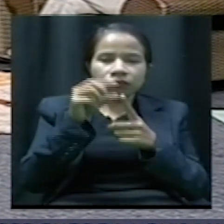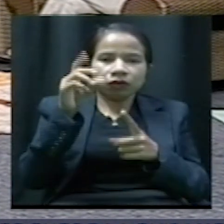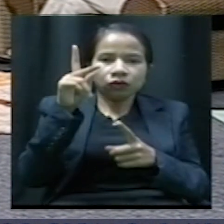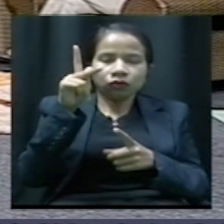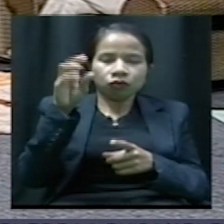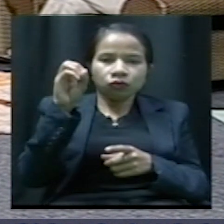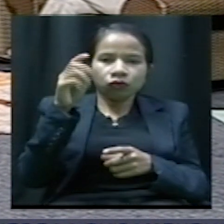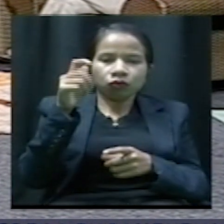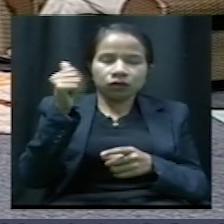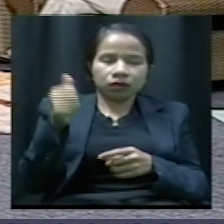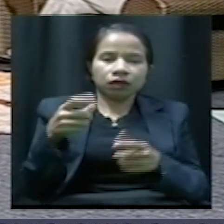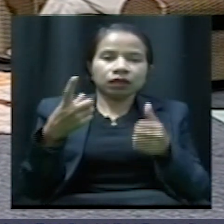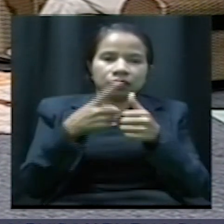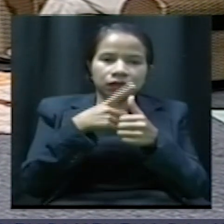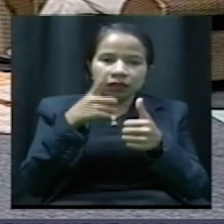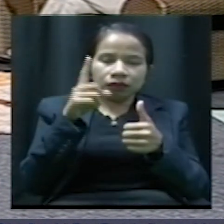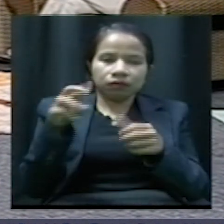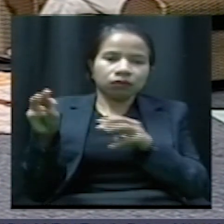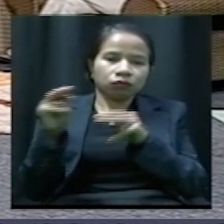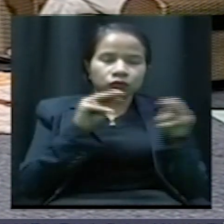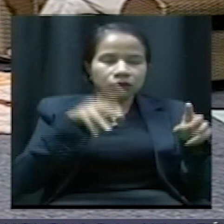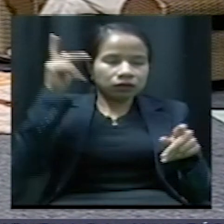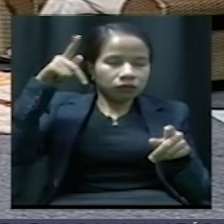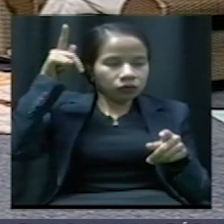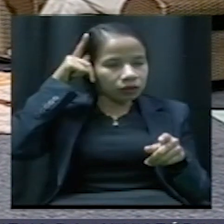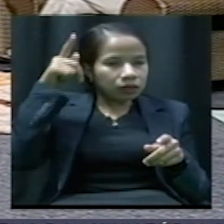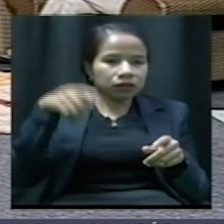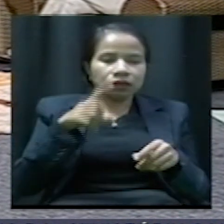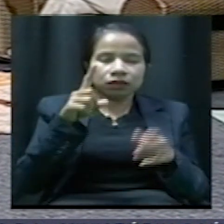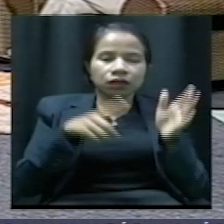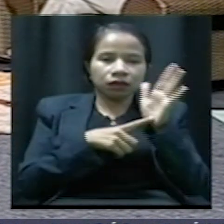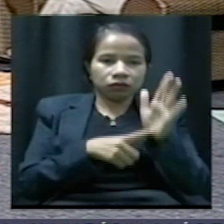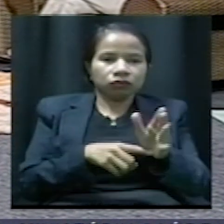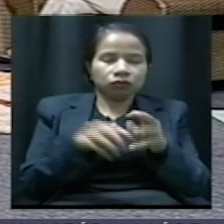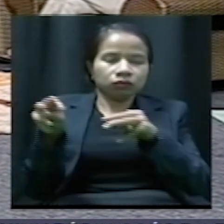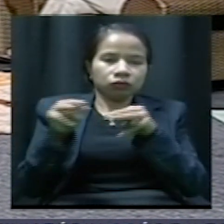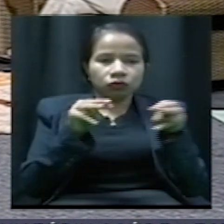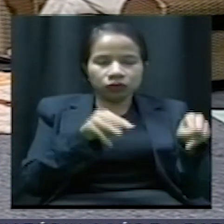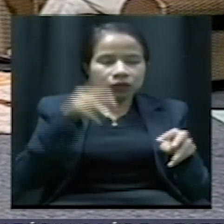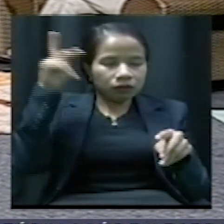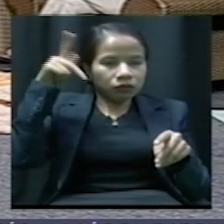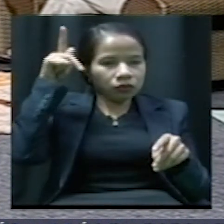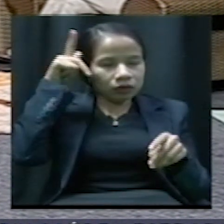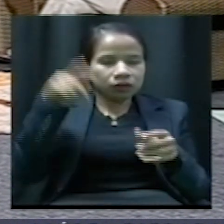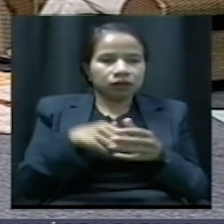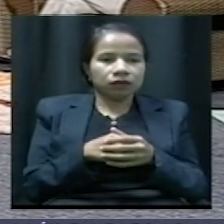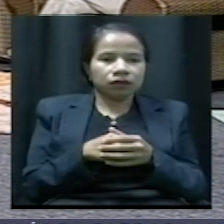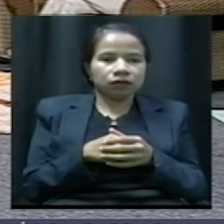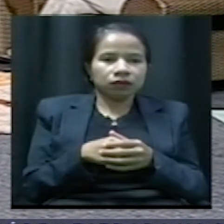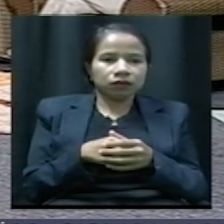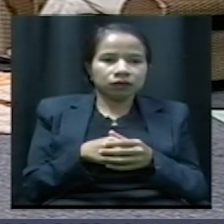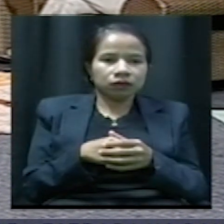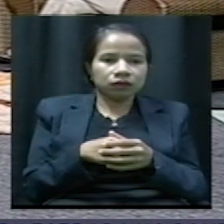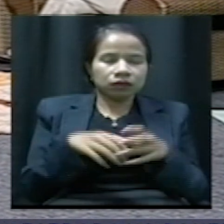maka mudansa politika. Ira sehat dudu mudansa politika ida